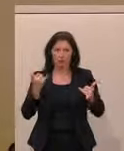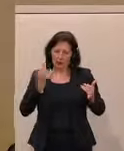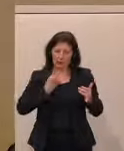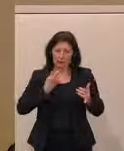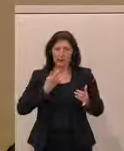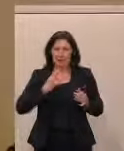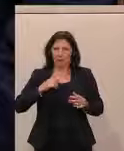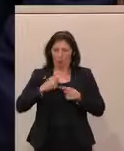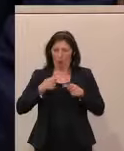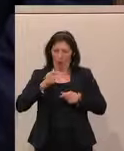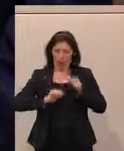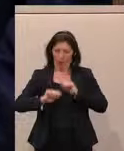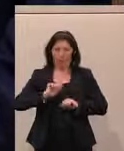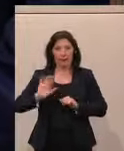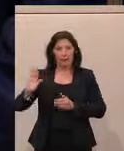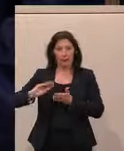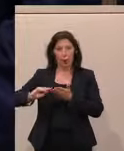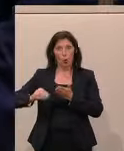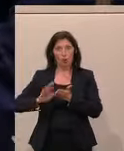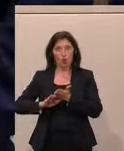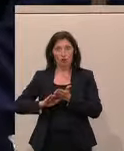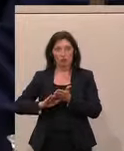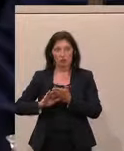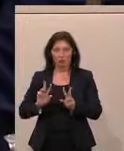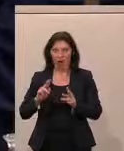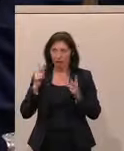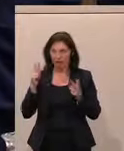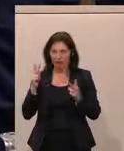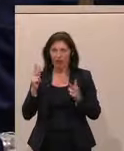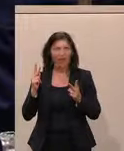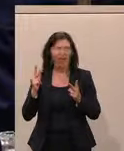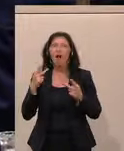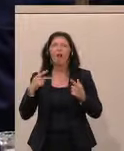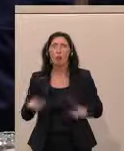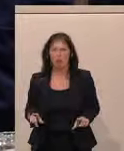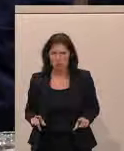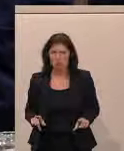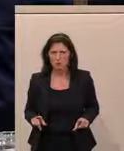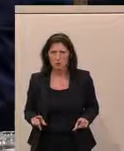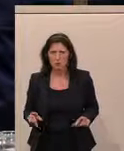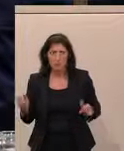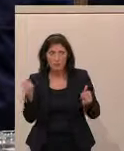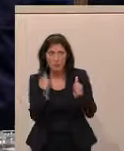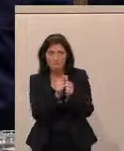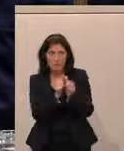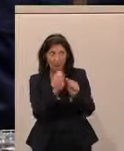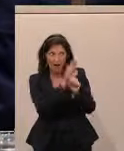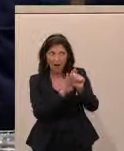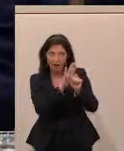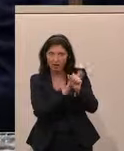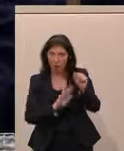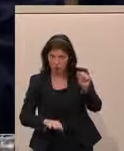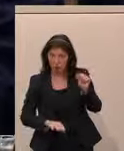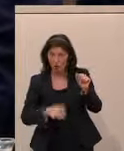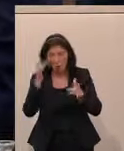mit durch, Ihre Unterschrift war nichts wert. Sie haben Ihren Partner damals in die Irre geführt und vielleicht haben